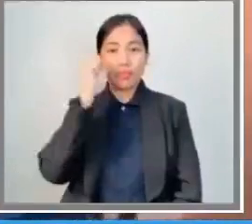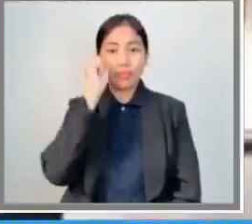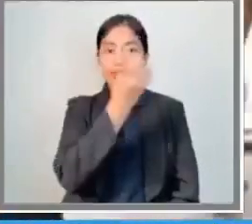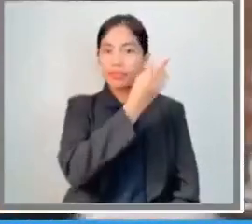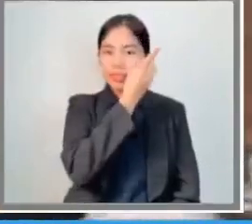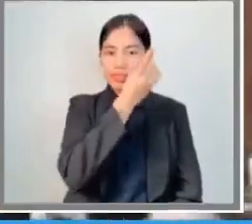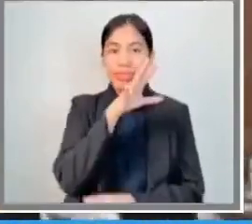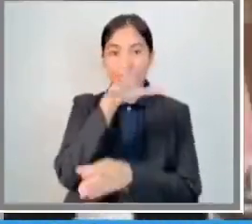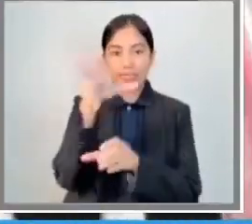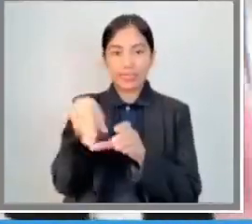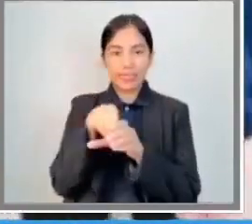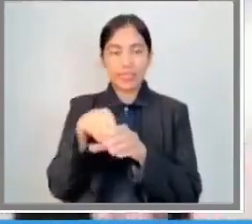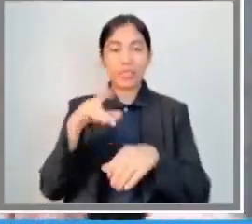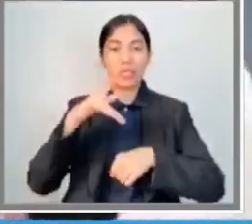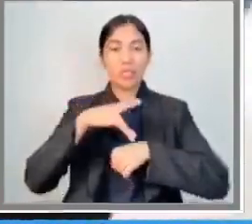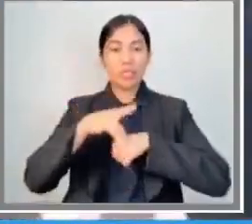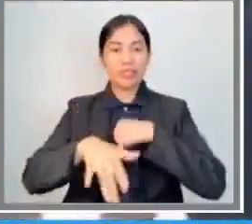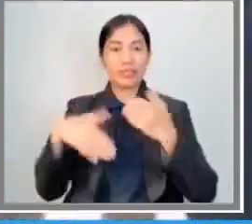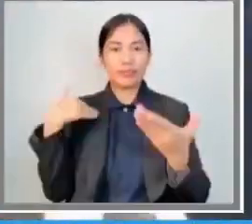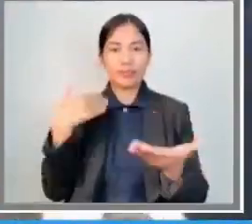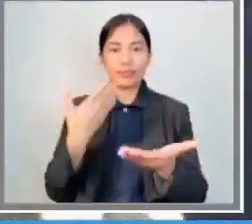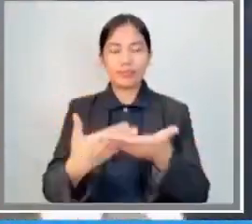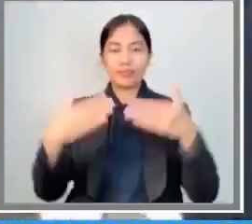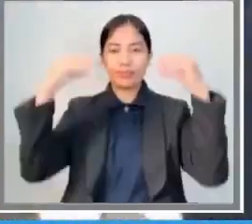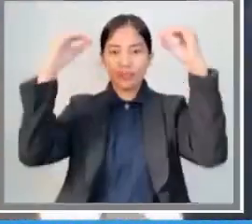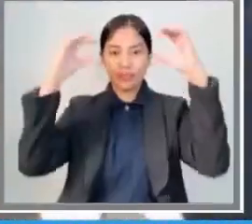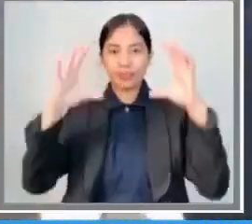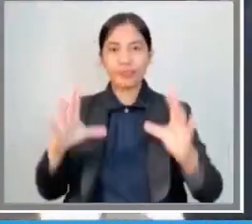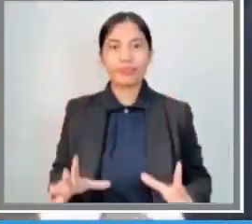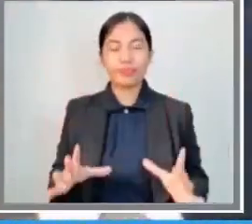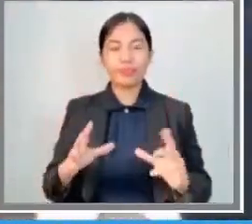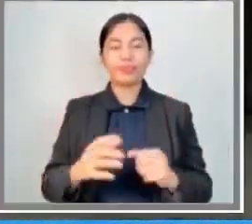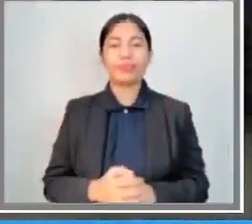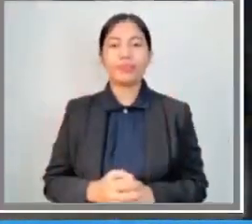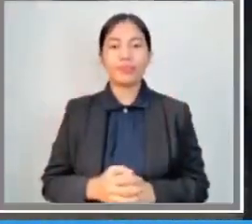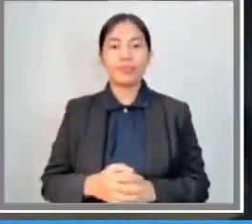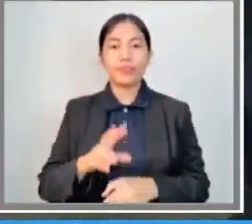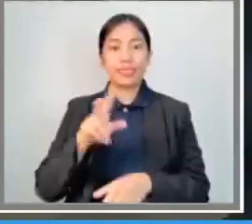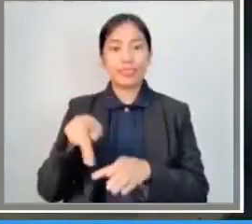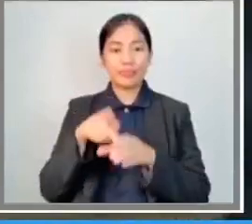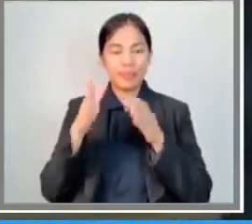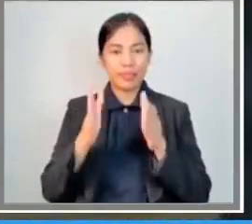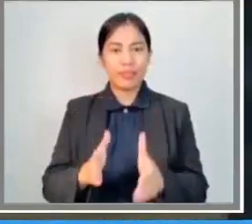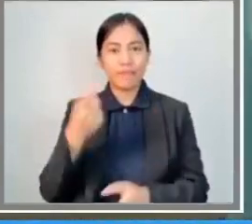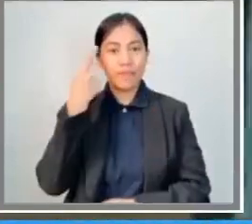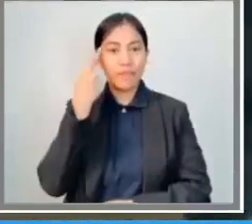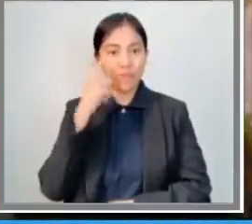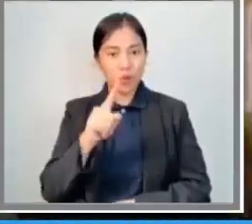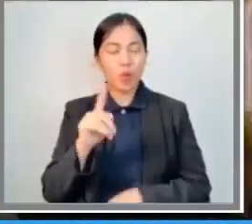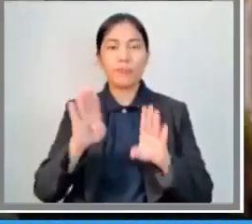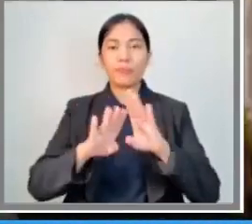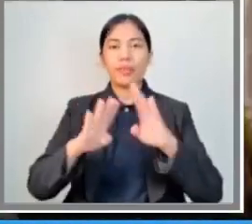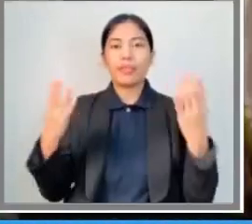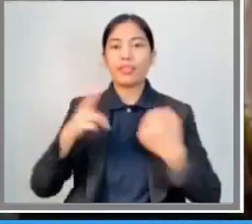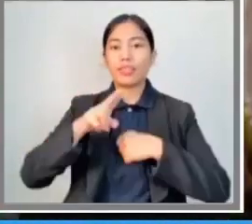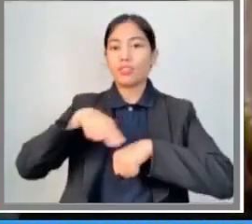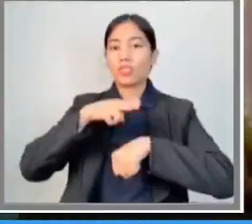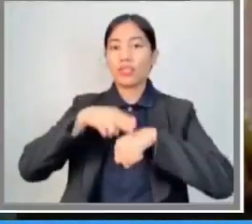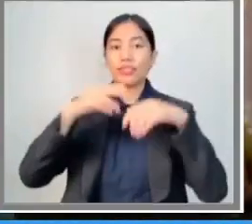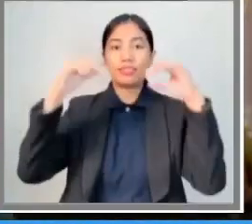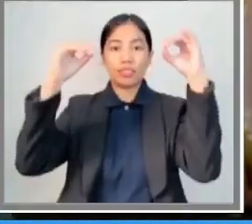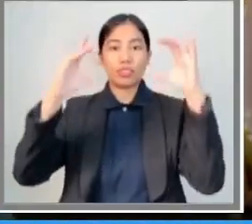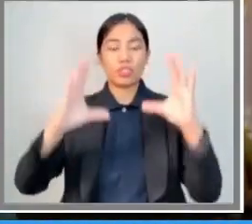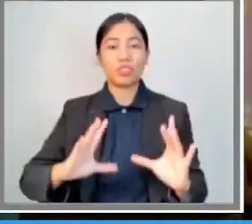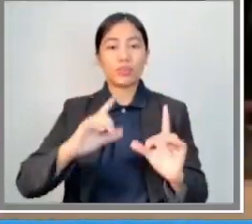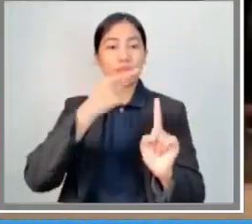Maagang nagsidatingan ang mga teachers at mga participants sa kick-off ng National Teachers Month na isinagawa sa Bohol Wisdom School Gymnasium.